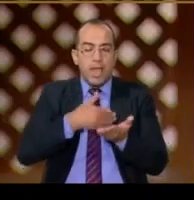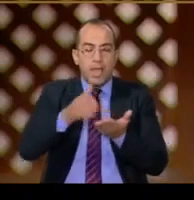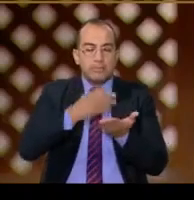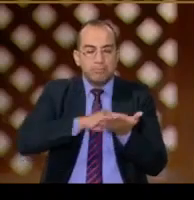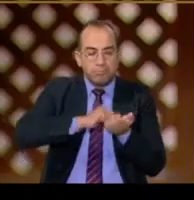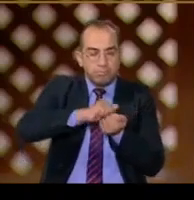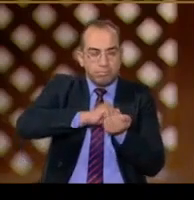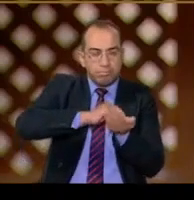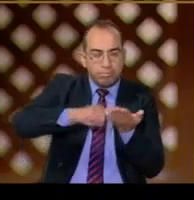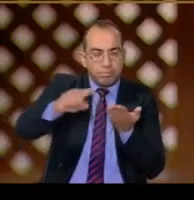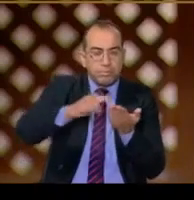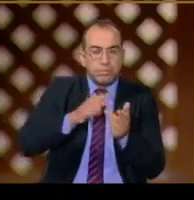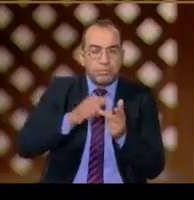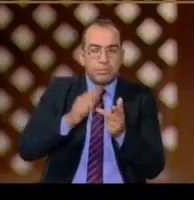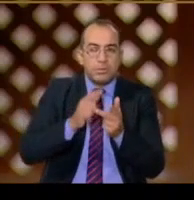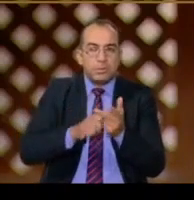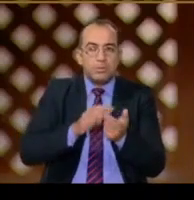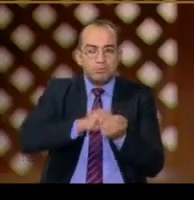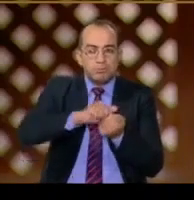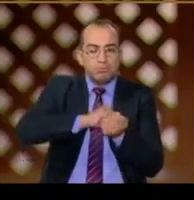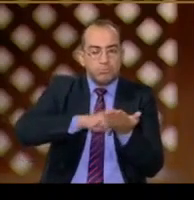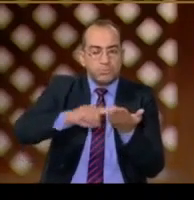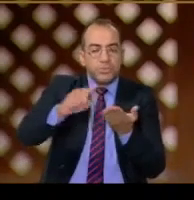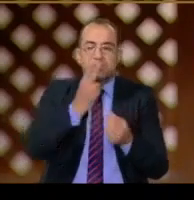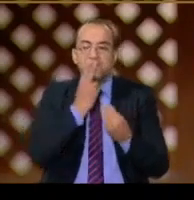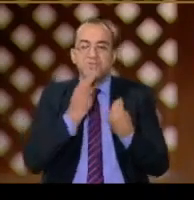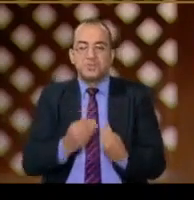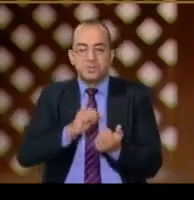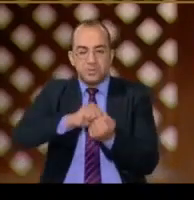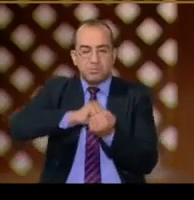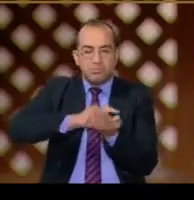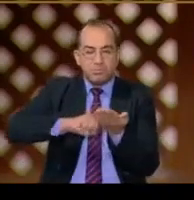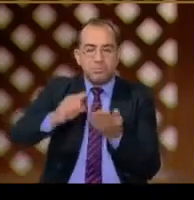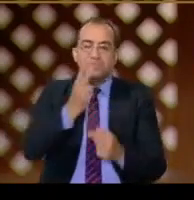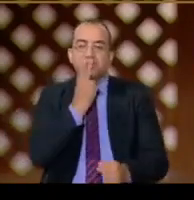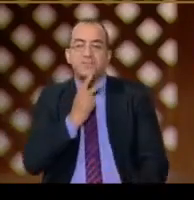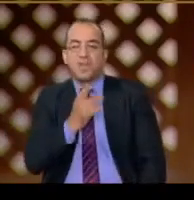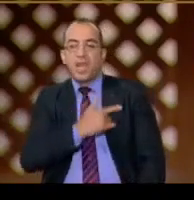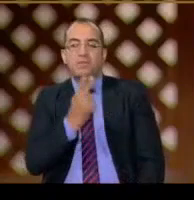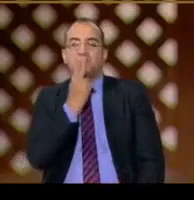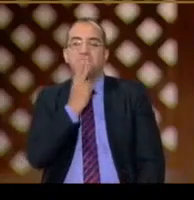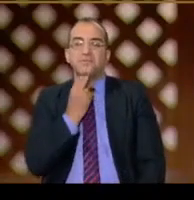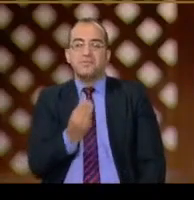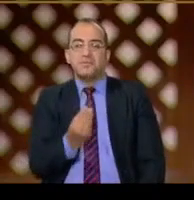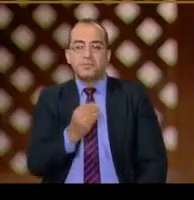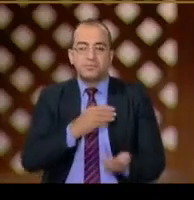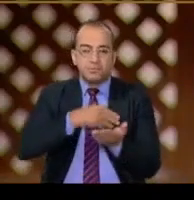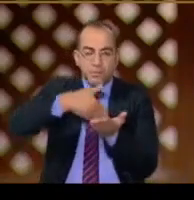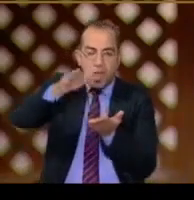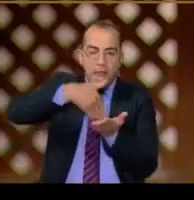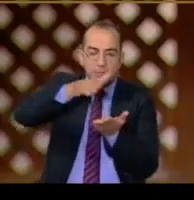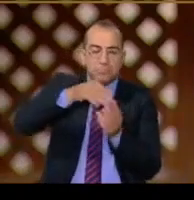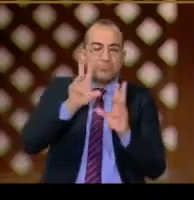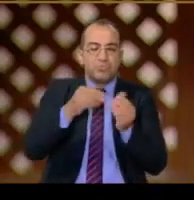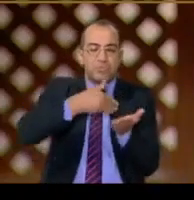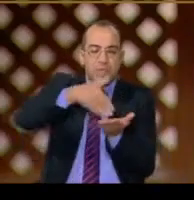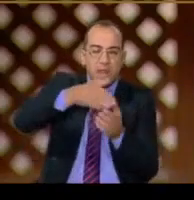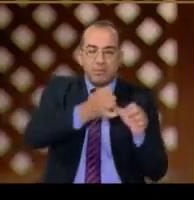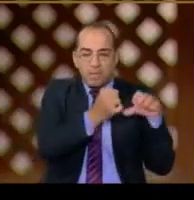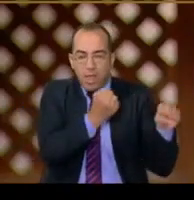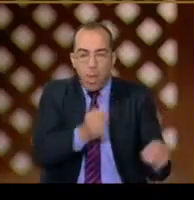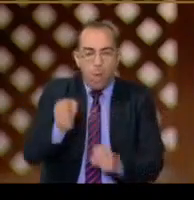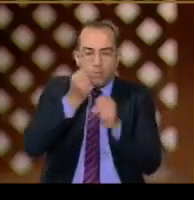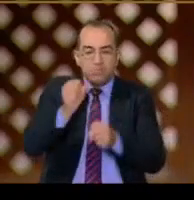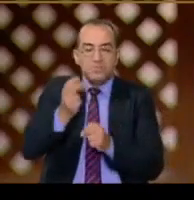كنسه مخموم يعني مكنوس نظيف هو التقي النقي لا اثم فيه ولا بغي ولا غل